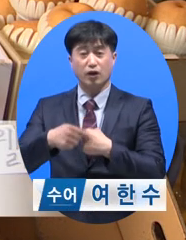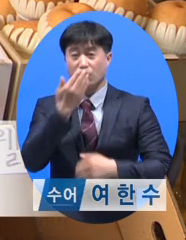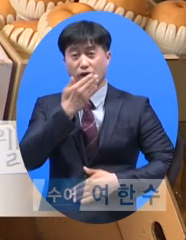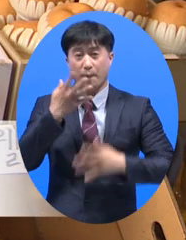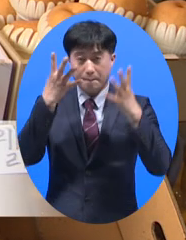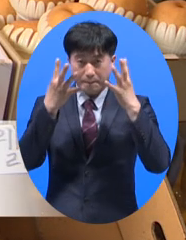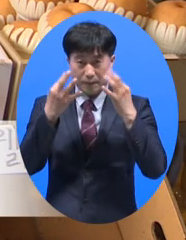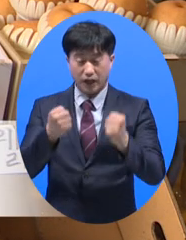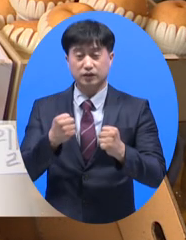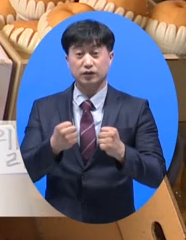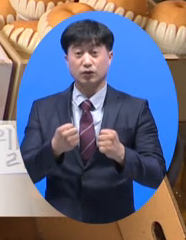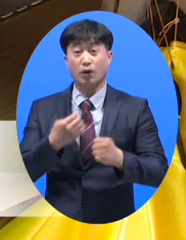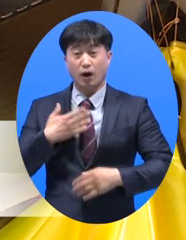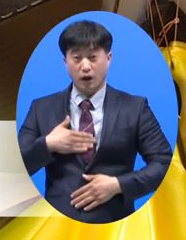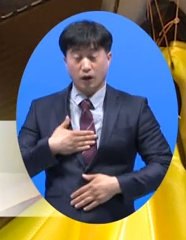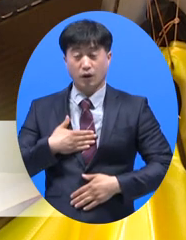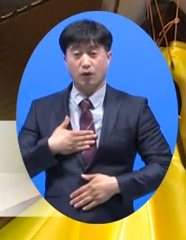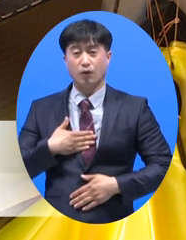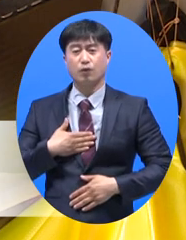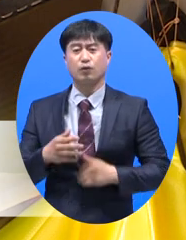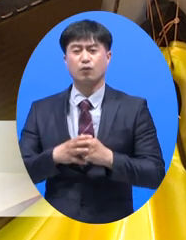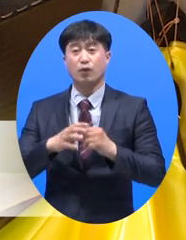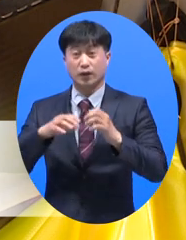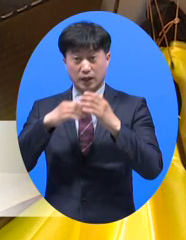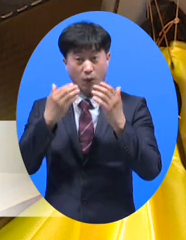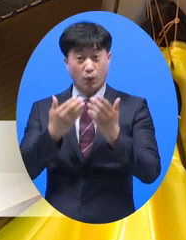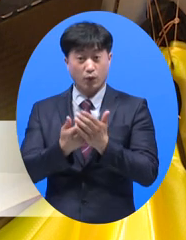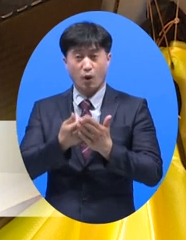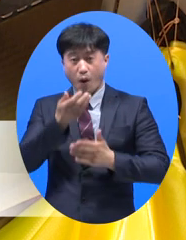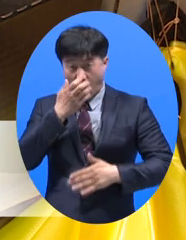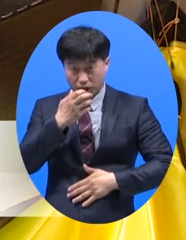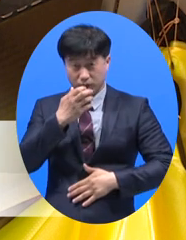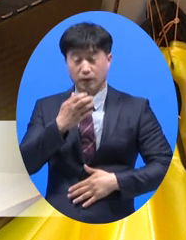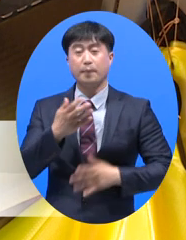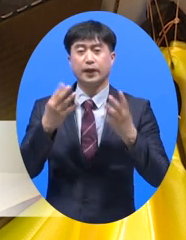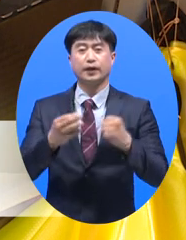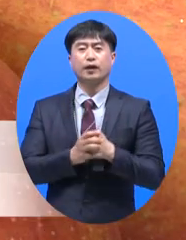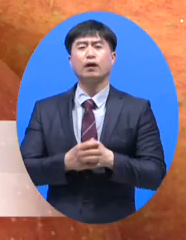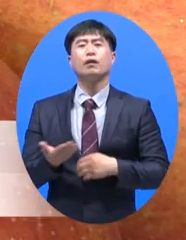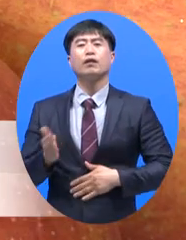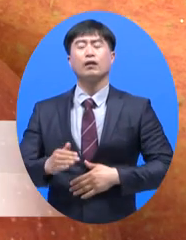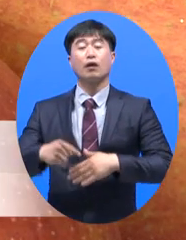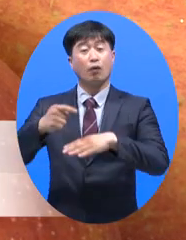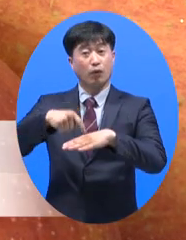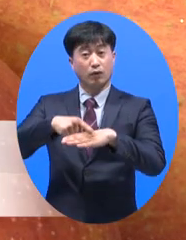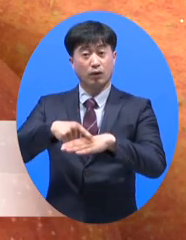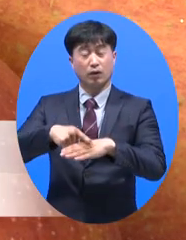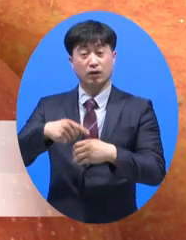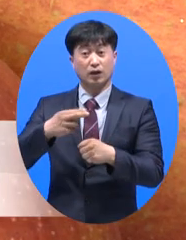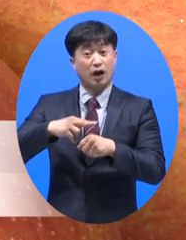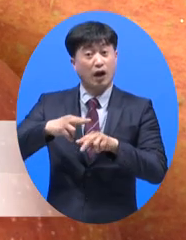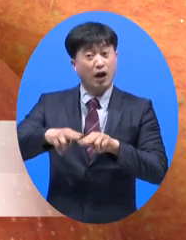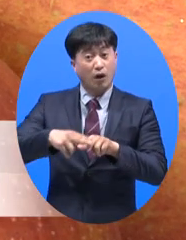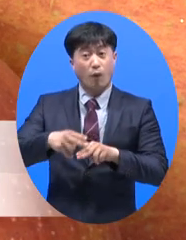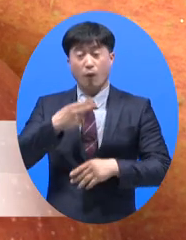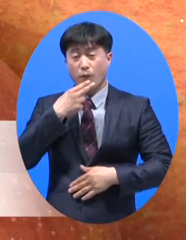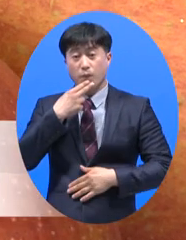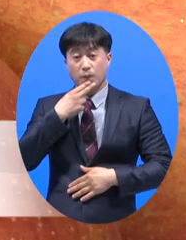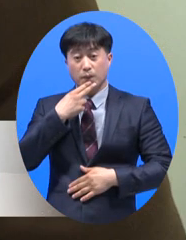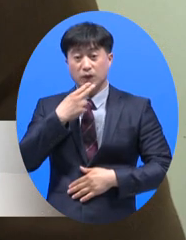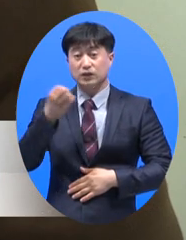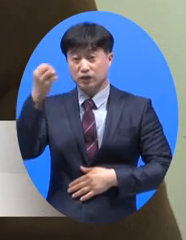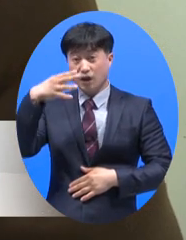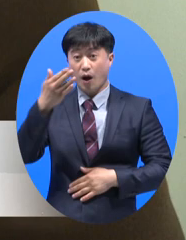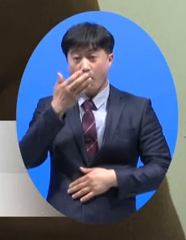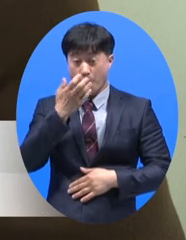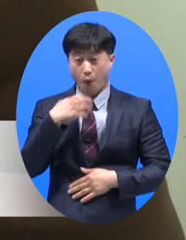과일 껍질에 영양분 많다는 게 알려지면서 통째로 드시는 경우도 많으시죠. 그런데 껍질 안 깎고 그냥 드실 거라면